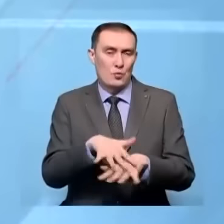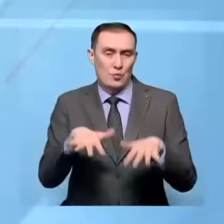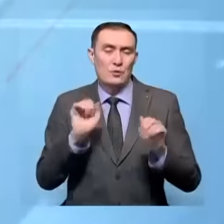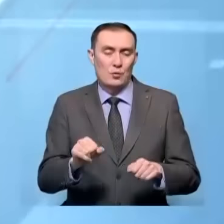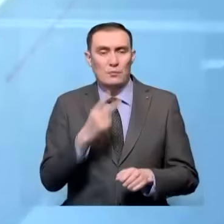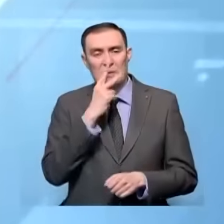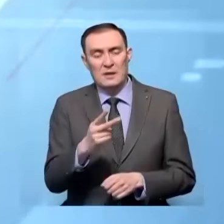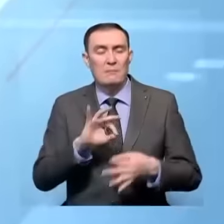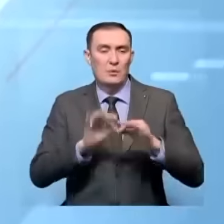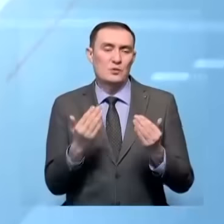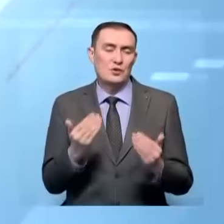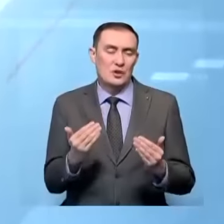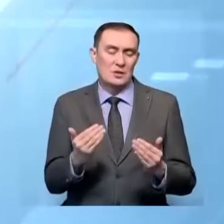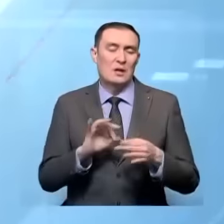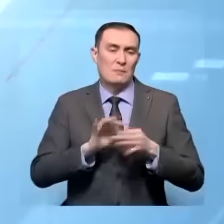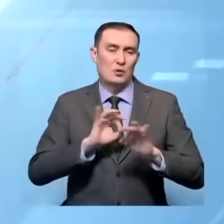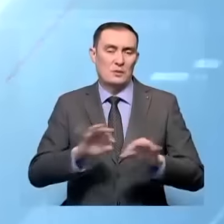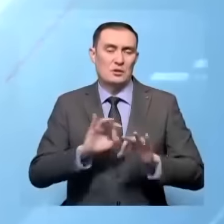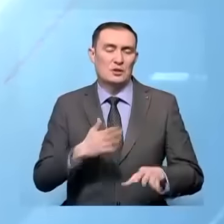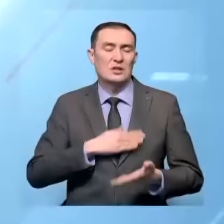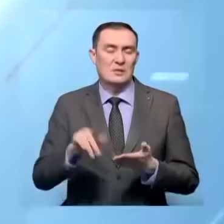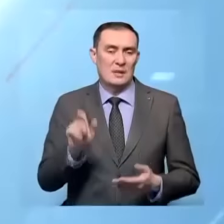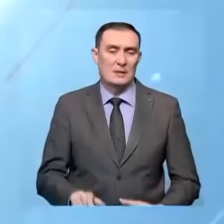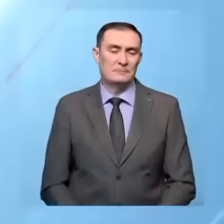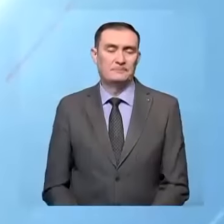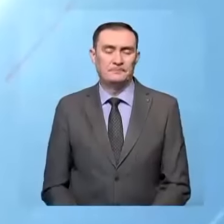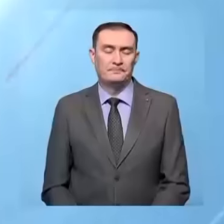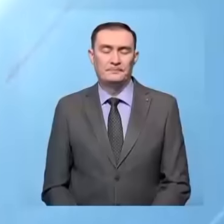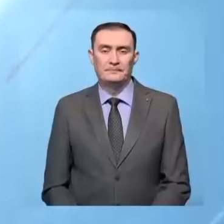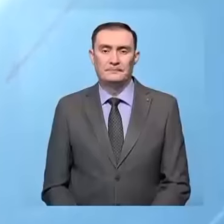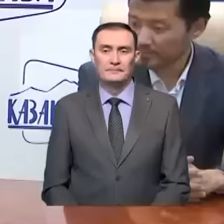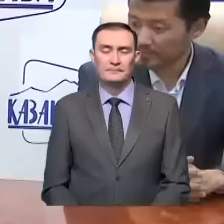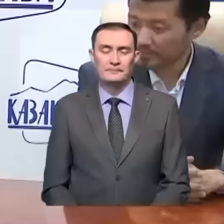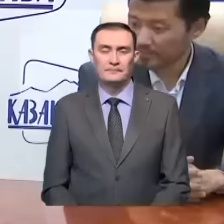их оценить. Подробности в материале нашего корреспондента Григория Беденко.